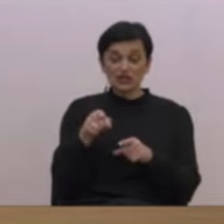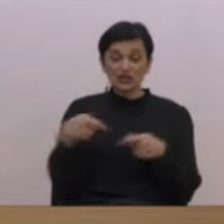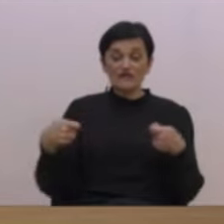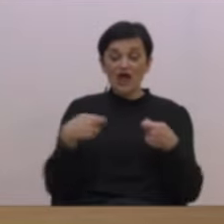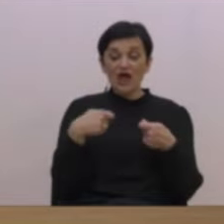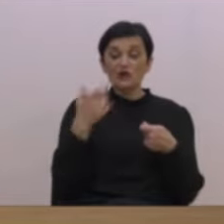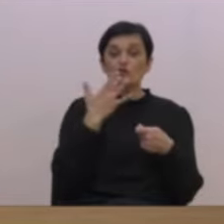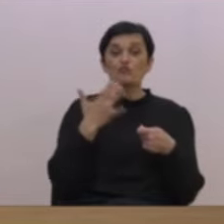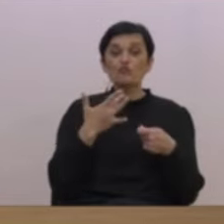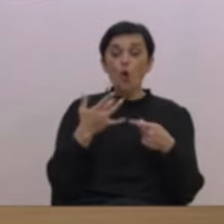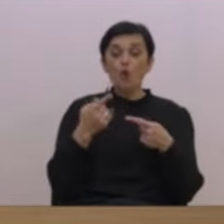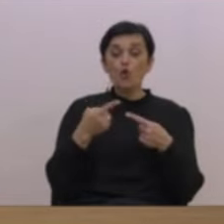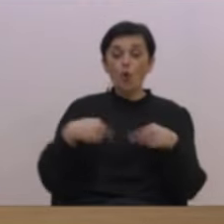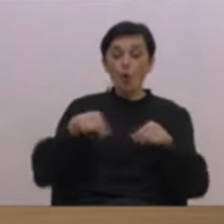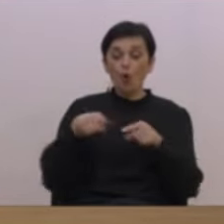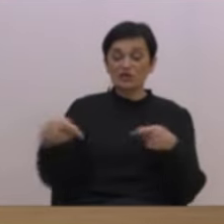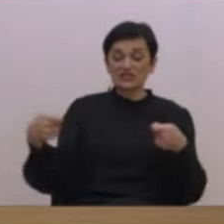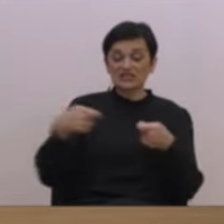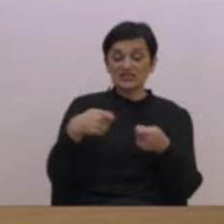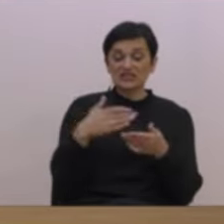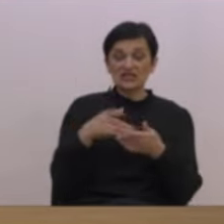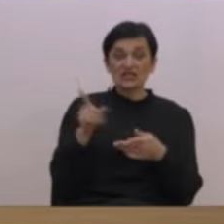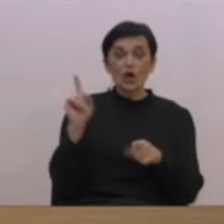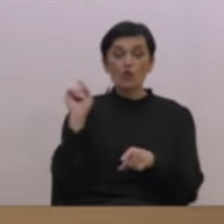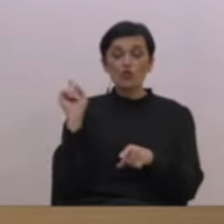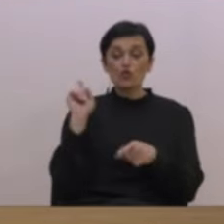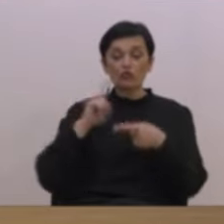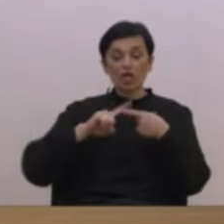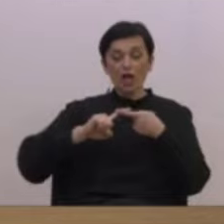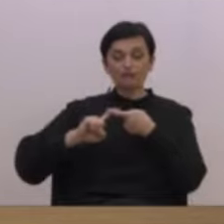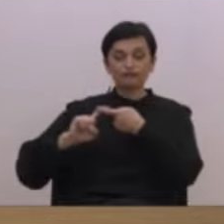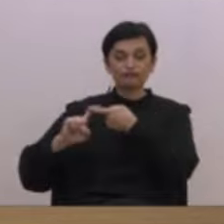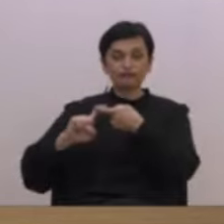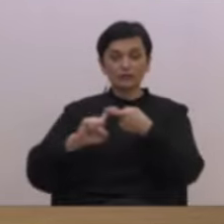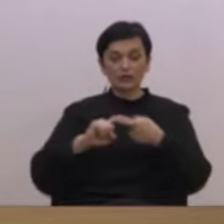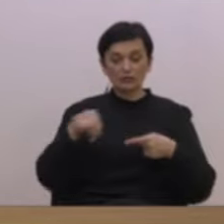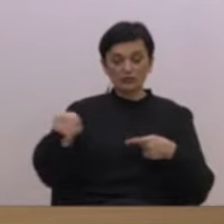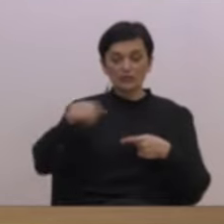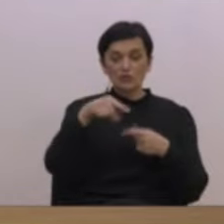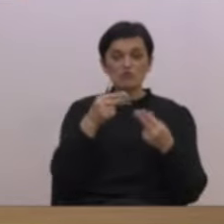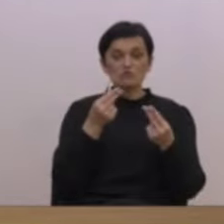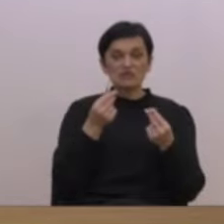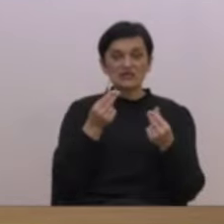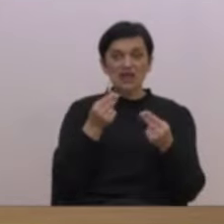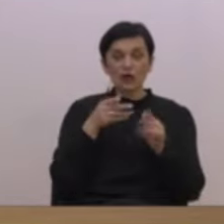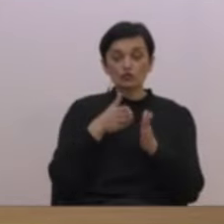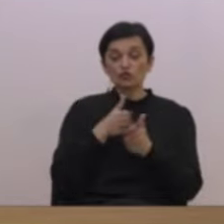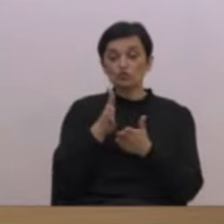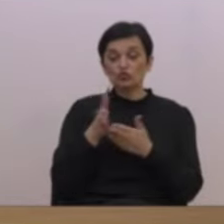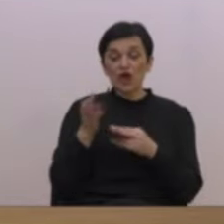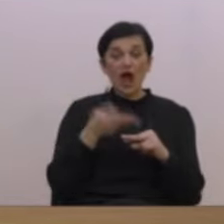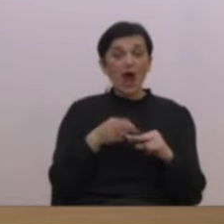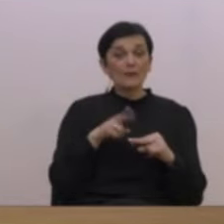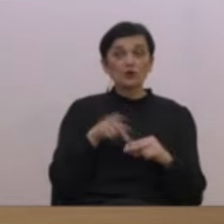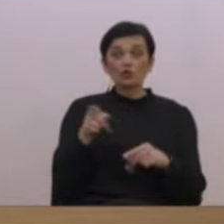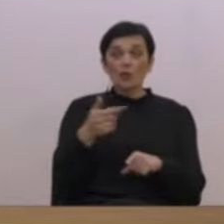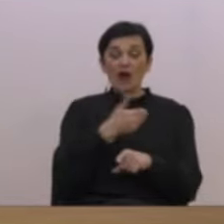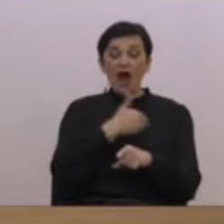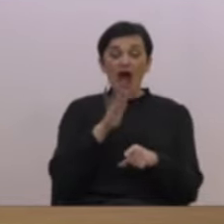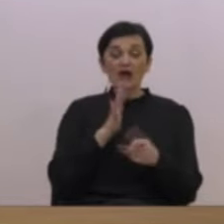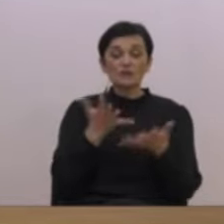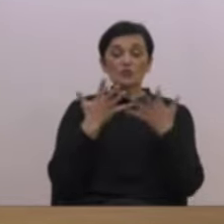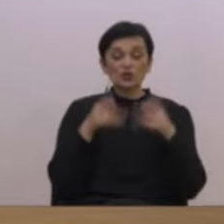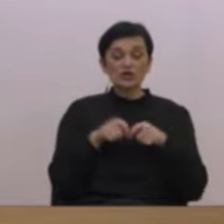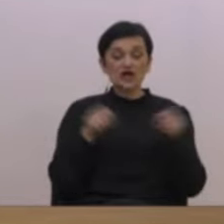politicul organizației. Te e mai rețe cu debit hat, gata bulida pina suri, kide arhebit. Da store de amito margreba, trom gamci roa